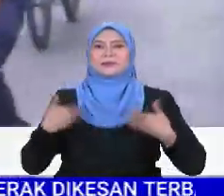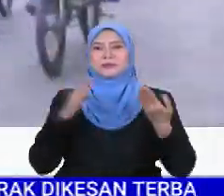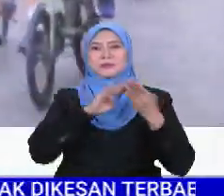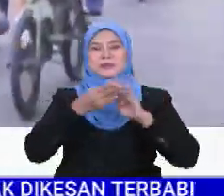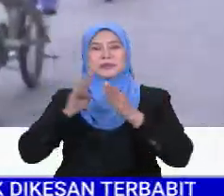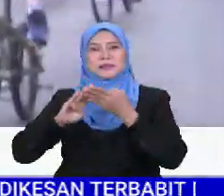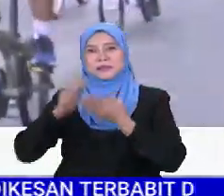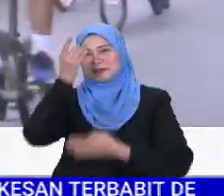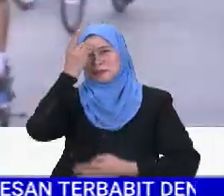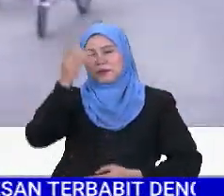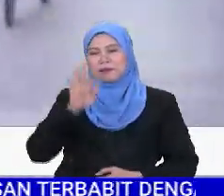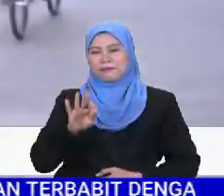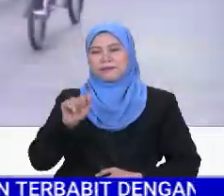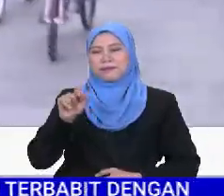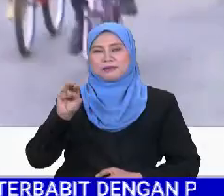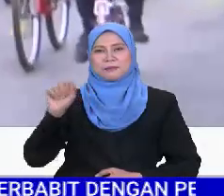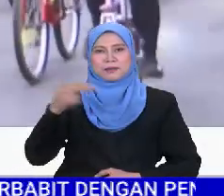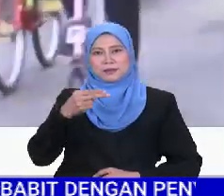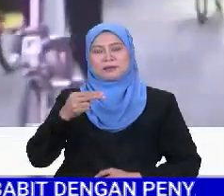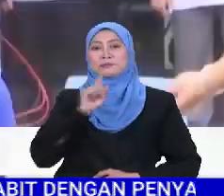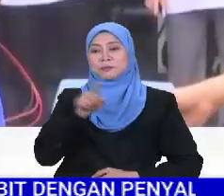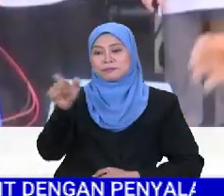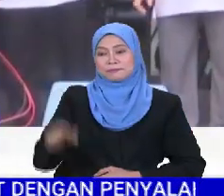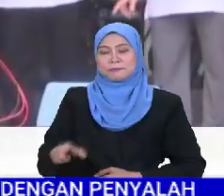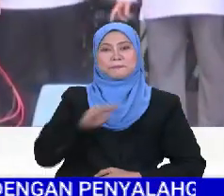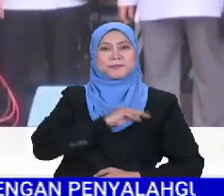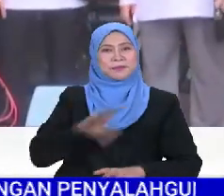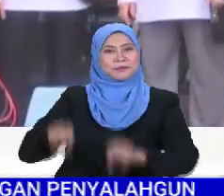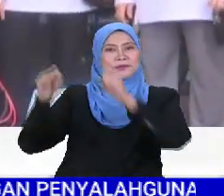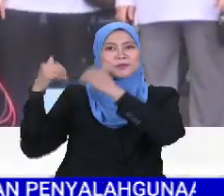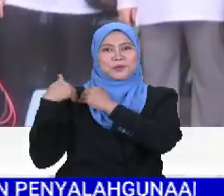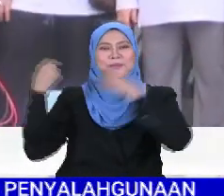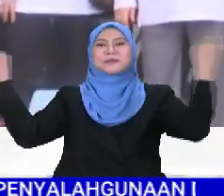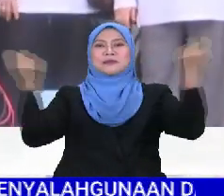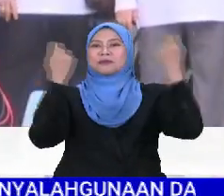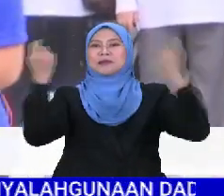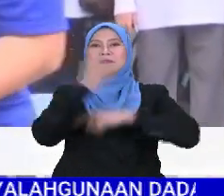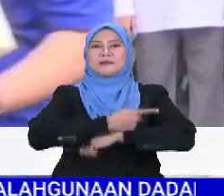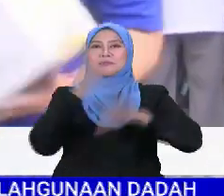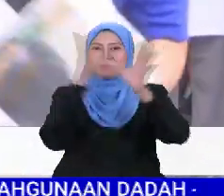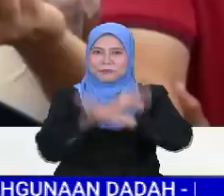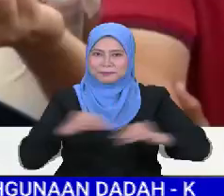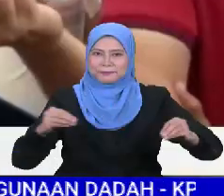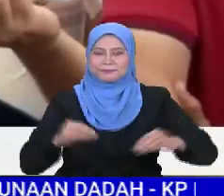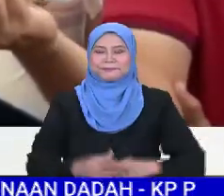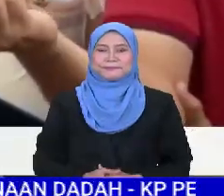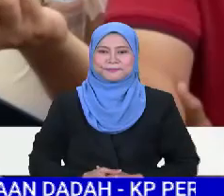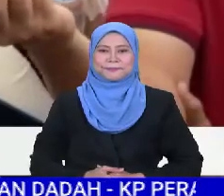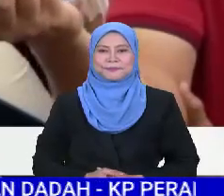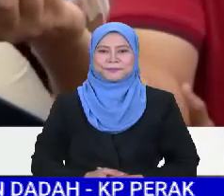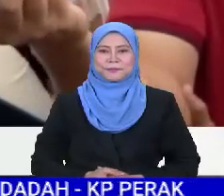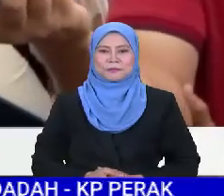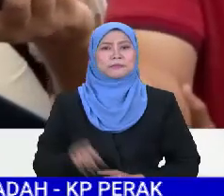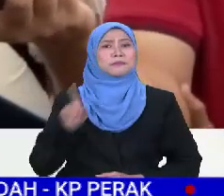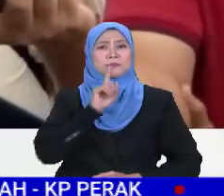Komuniti Dato' Sri Fatimah Abdullah yang juga merupakan menteri bertanggungjawab untuk sambutan Hari Sarawak kali ini. Aktiviti seperti